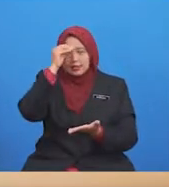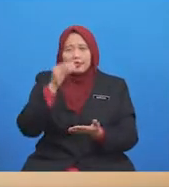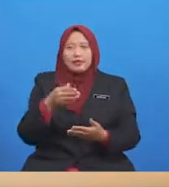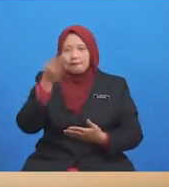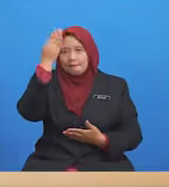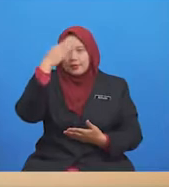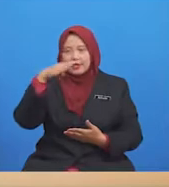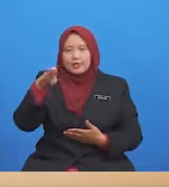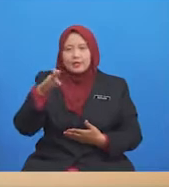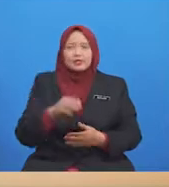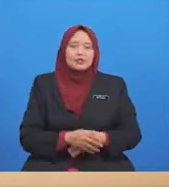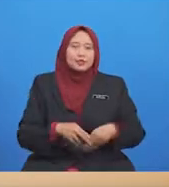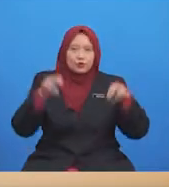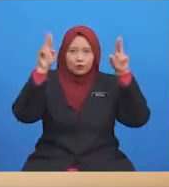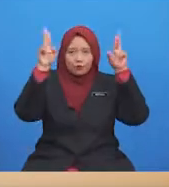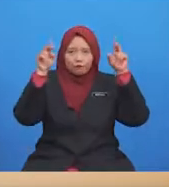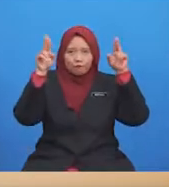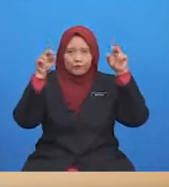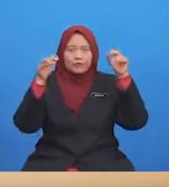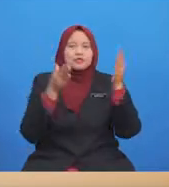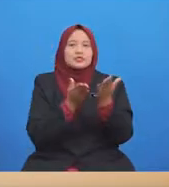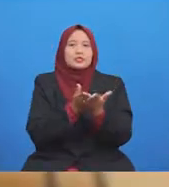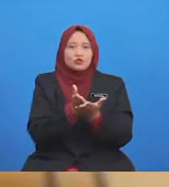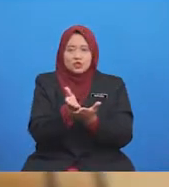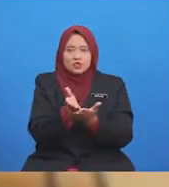bagi subtopik yang seterusnya.